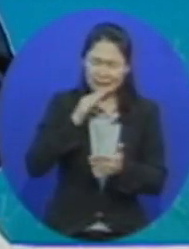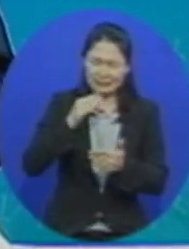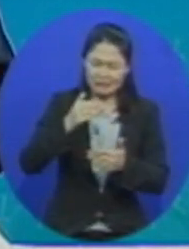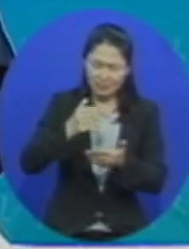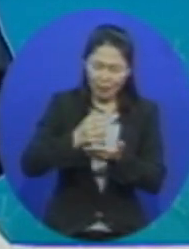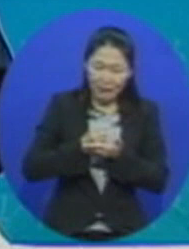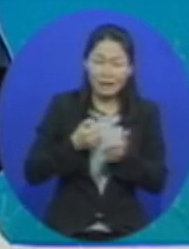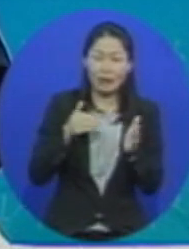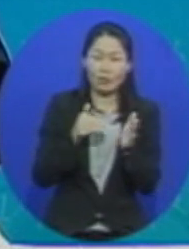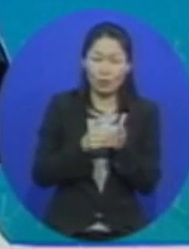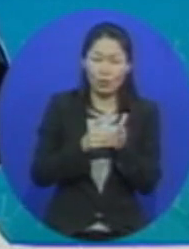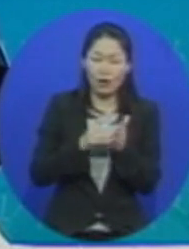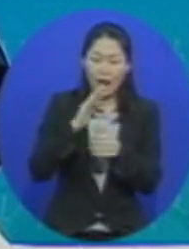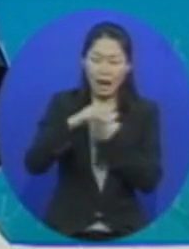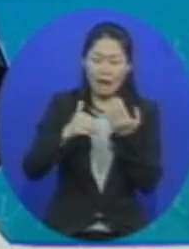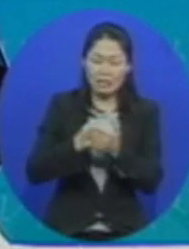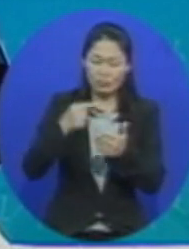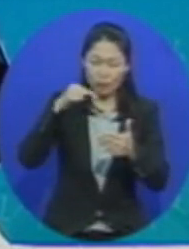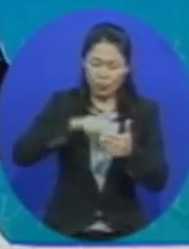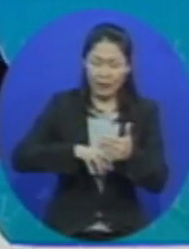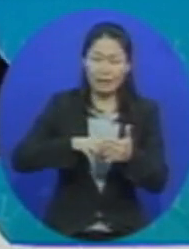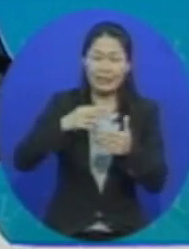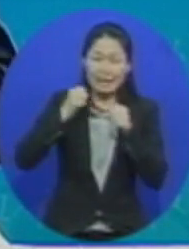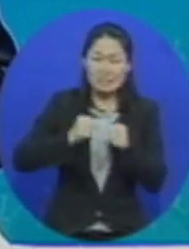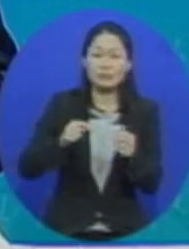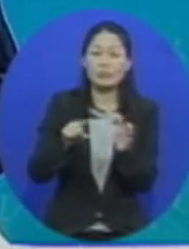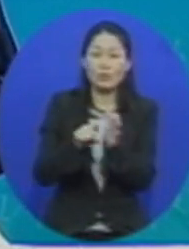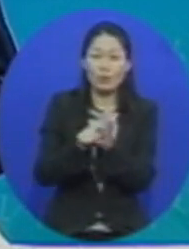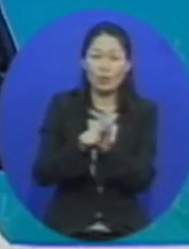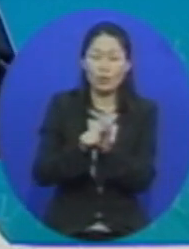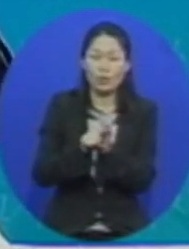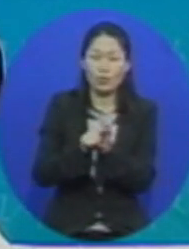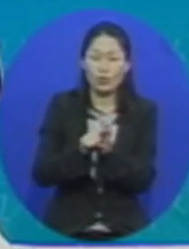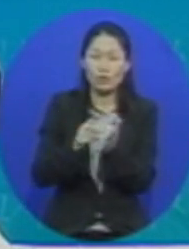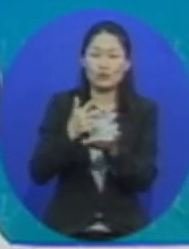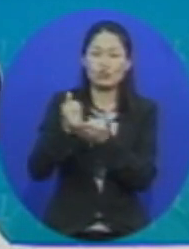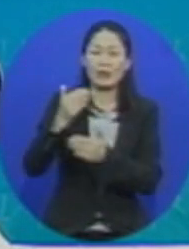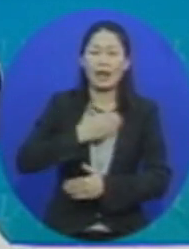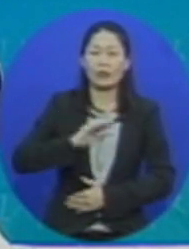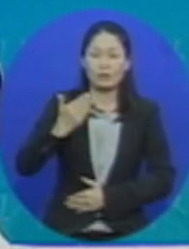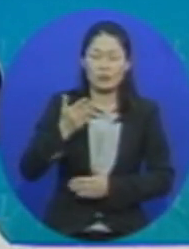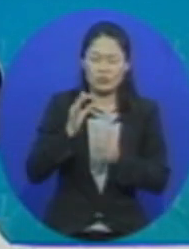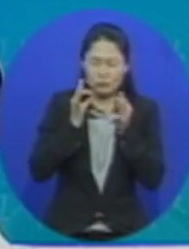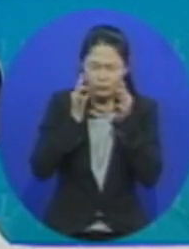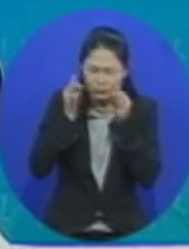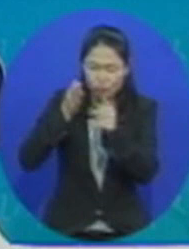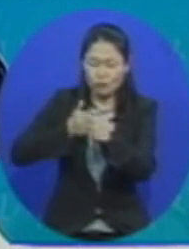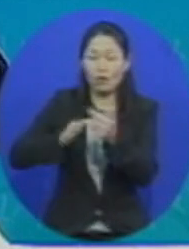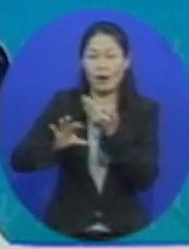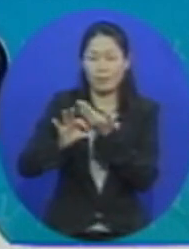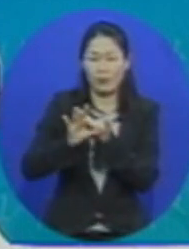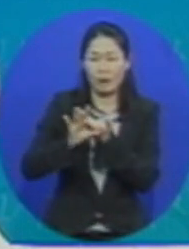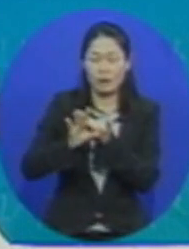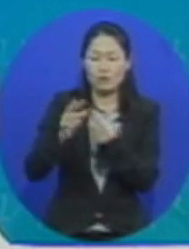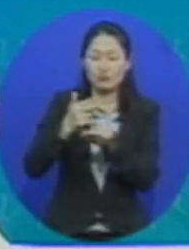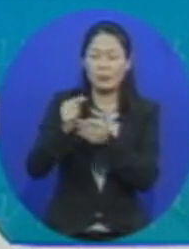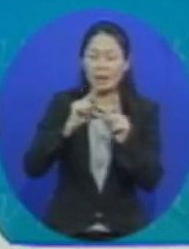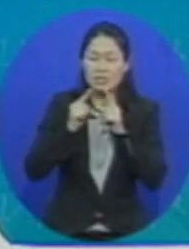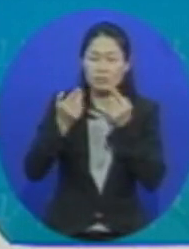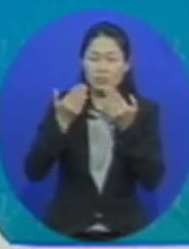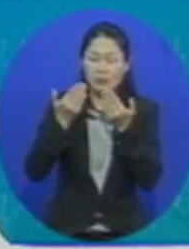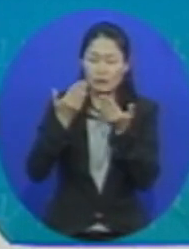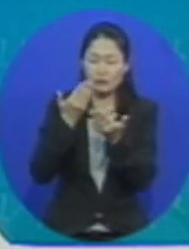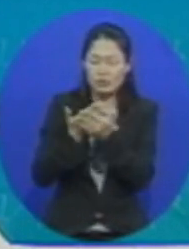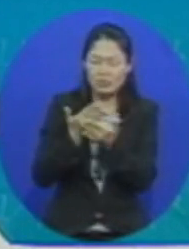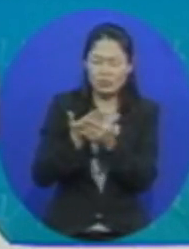하나님이 여러분 마음에 오셨으면 믿고 그리고 주님을 알게 되기를 구하시면 주님의 말씀 해 주시기를